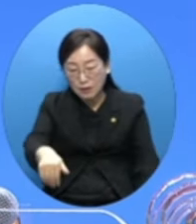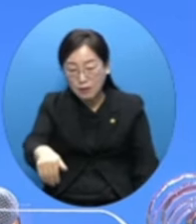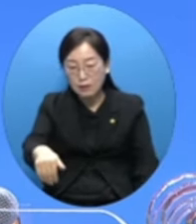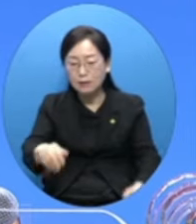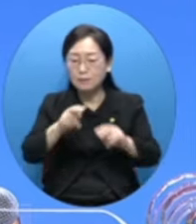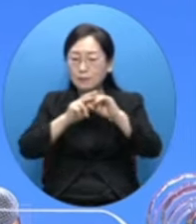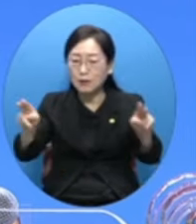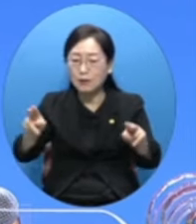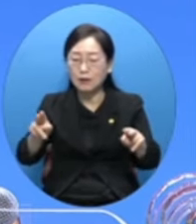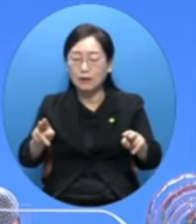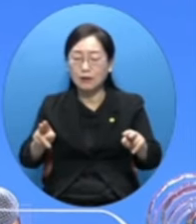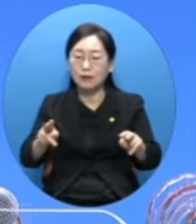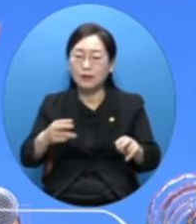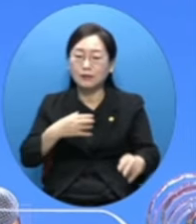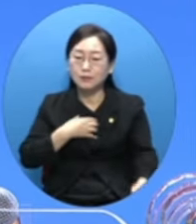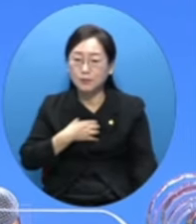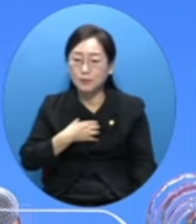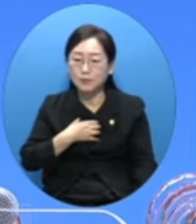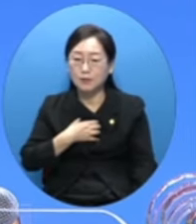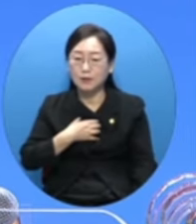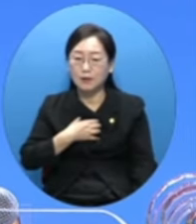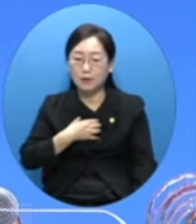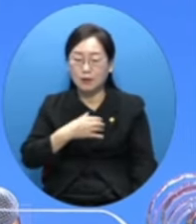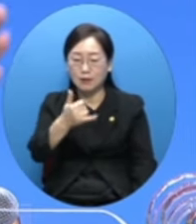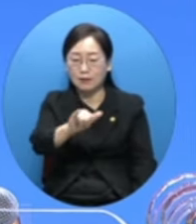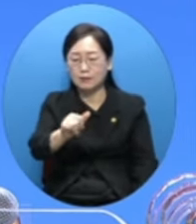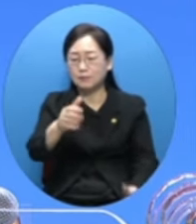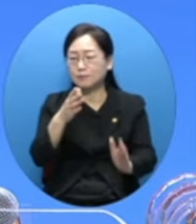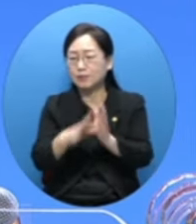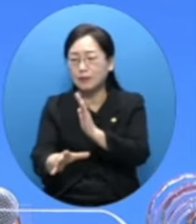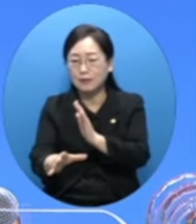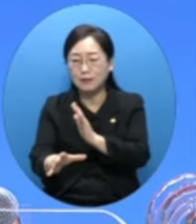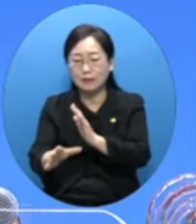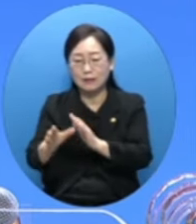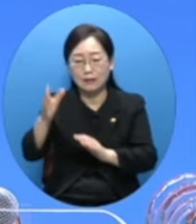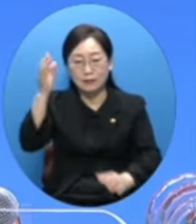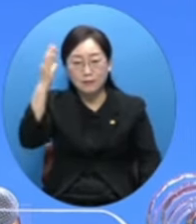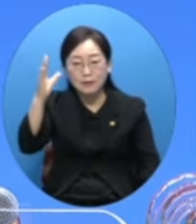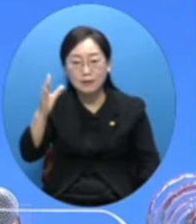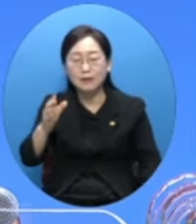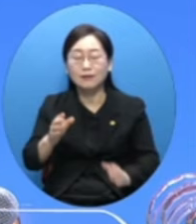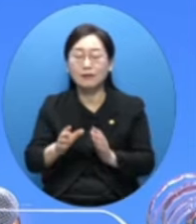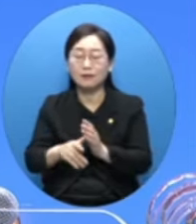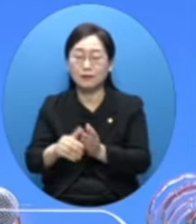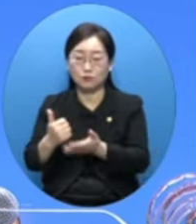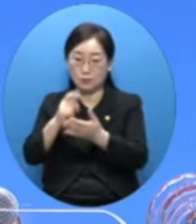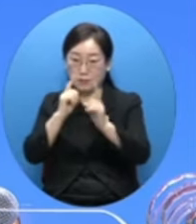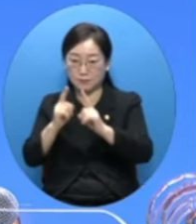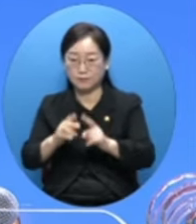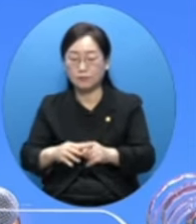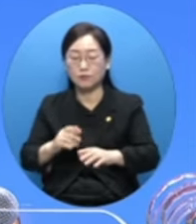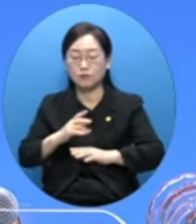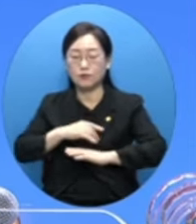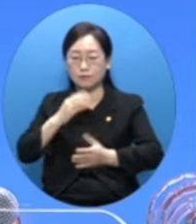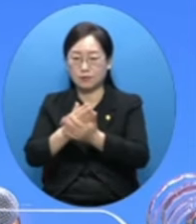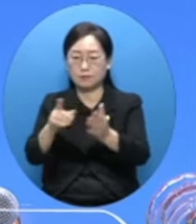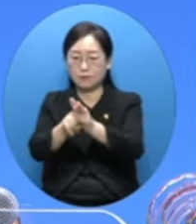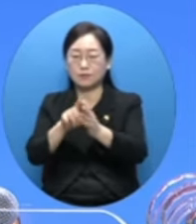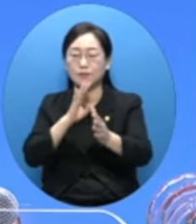이르고 아이는 문제를 일으키고 속수무책일 때 주님 말씀하십니다. 두려워하지 말고 믿기만